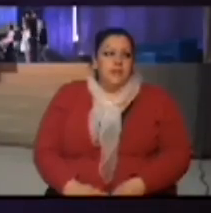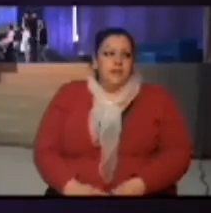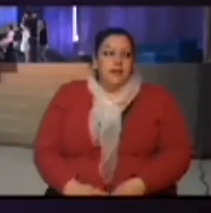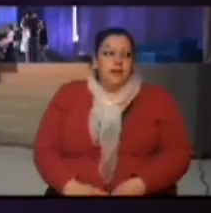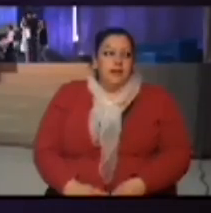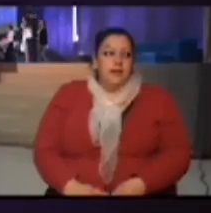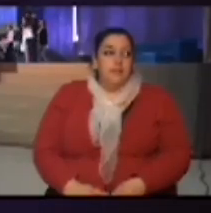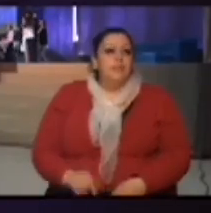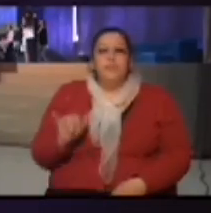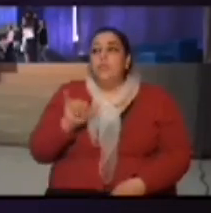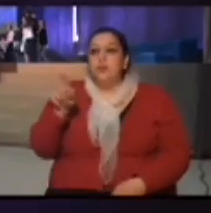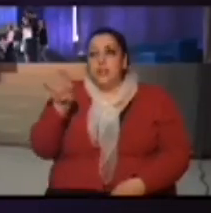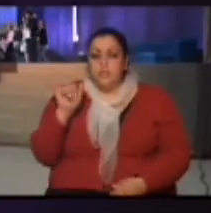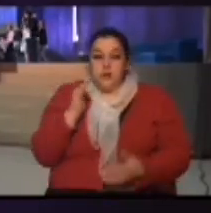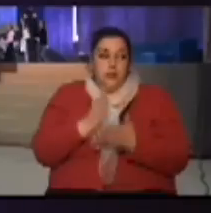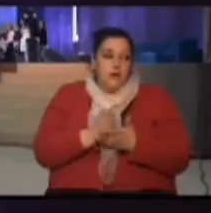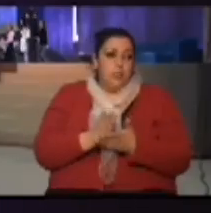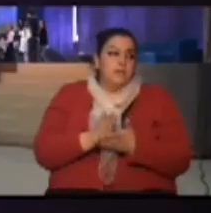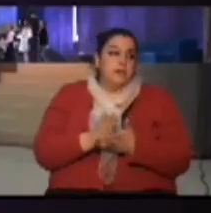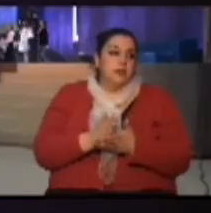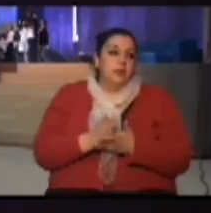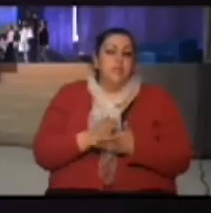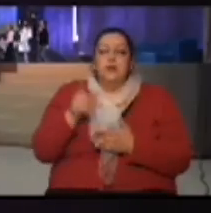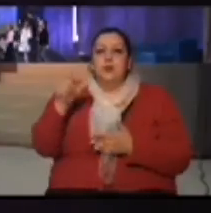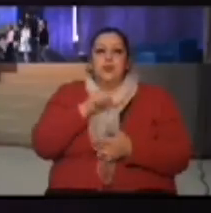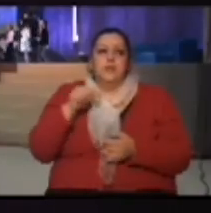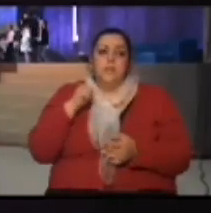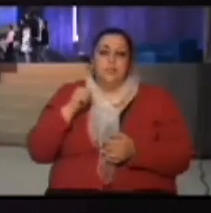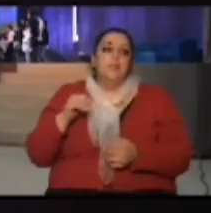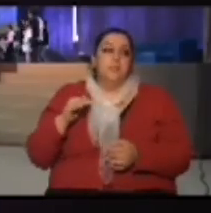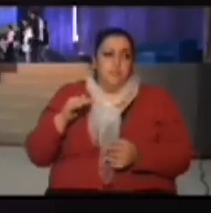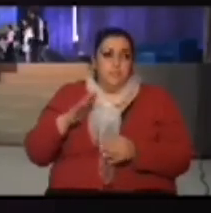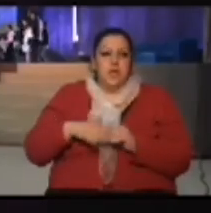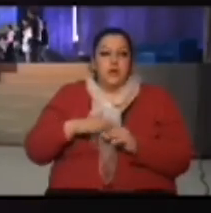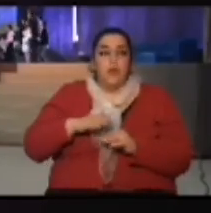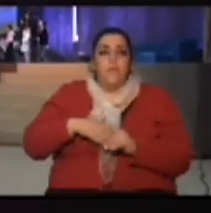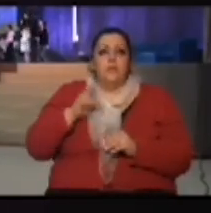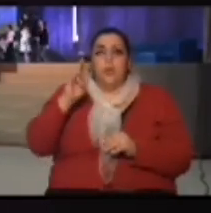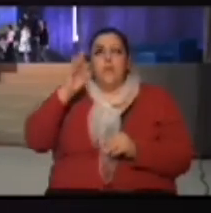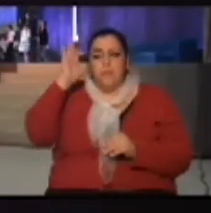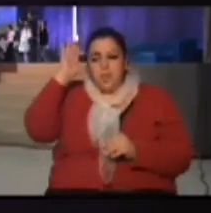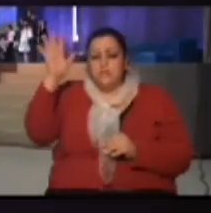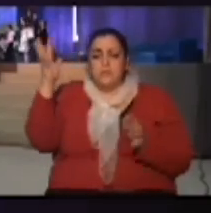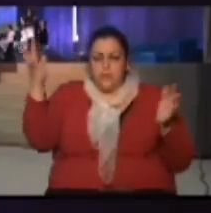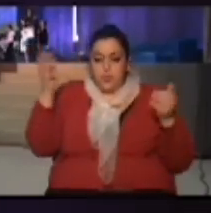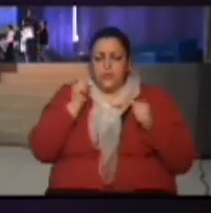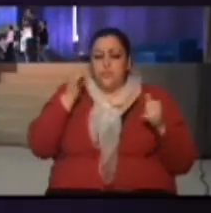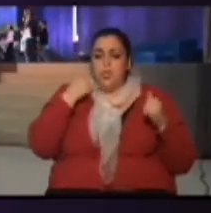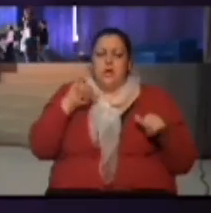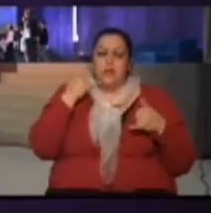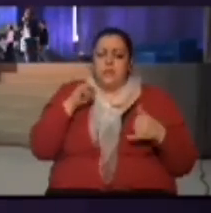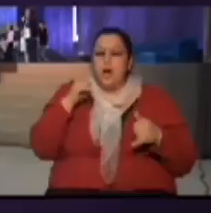հիմա, որտեղ էլ կաս, բարձրացու ձեռքդ և ընդունիր, բարձրացու ձեռքդ և ընդունիր, որտեղ էլ դու